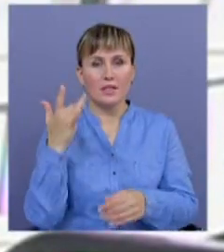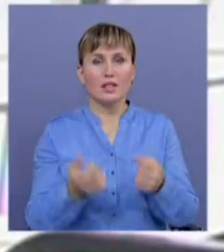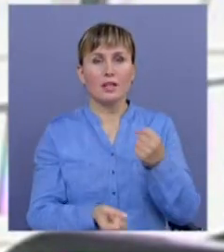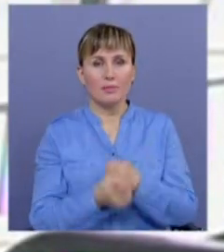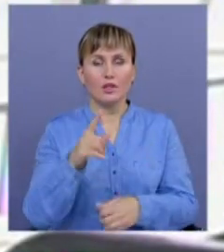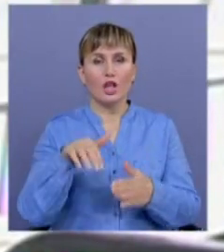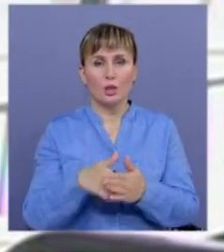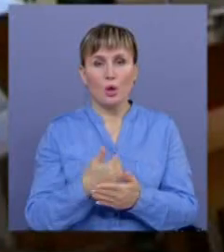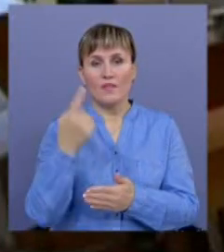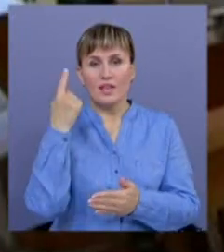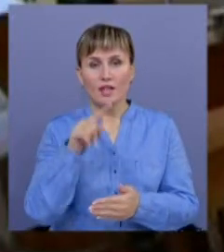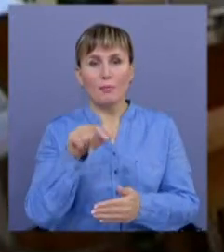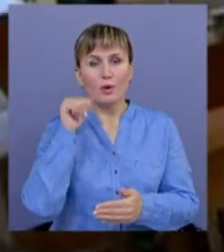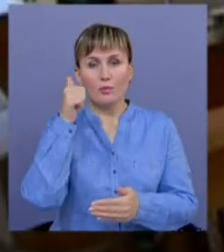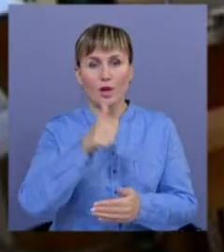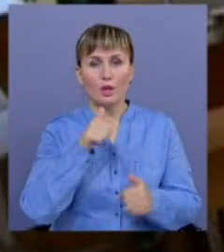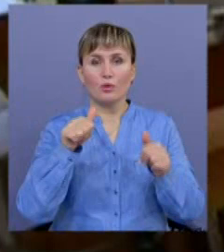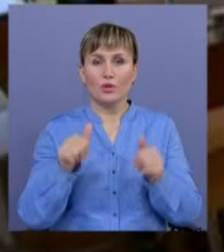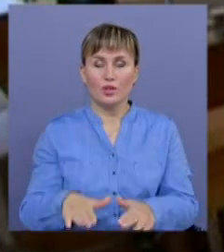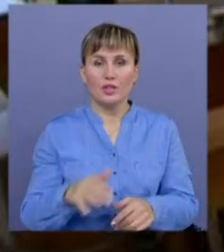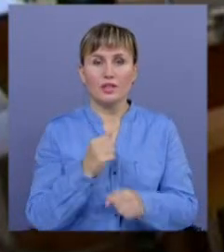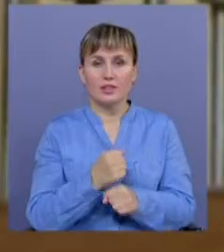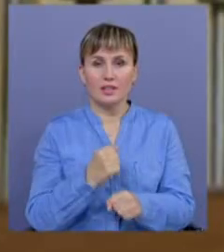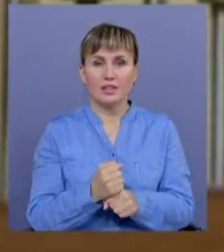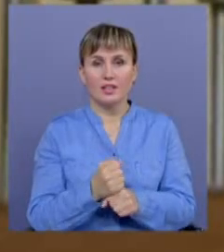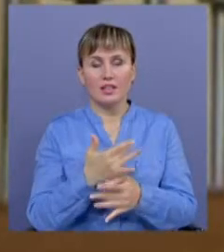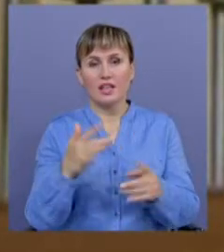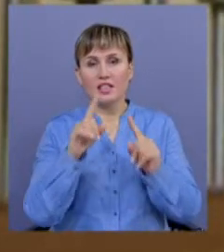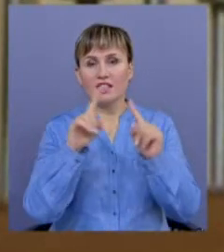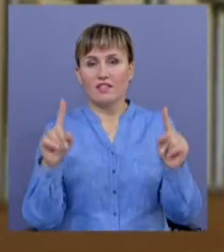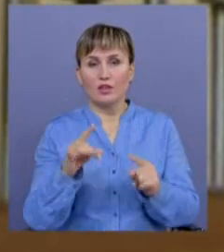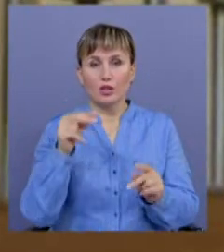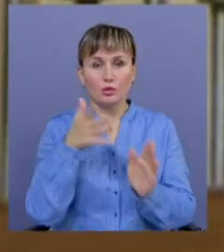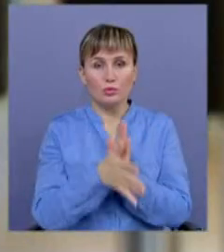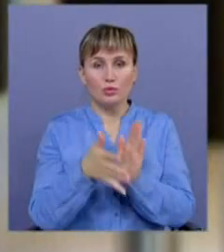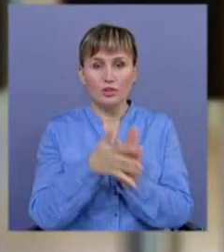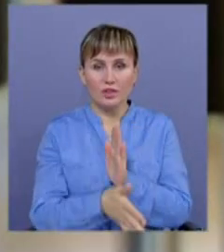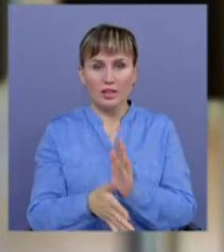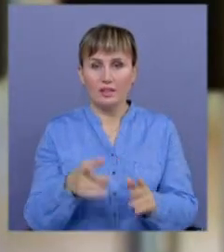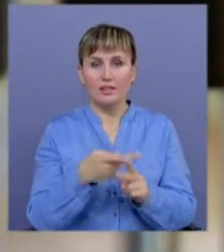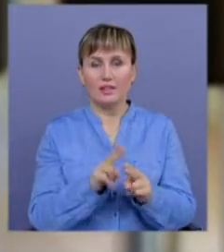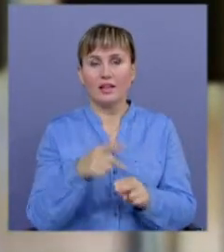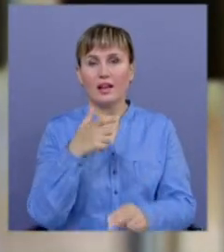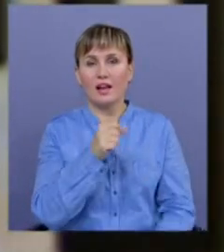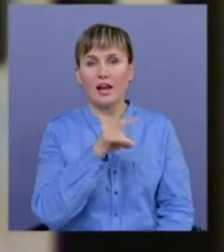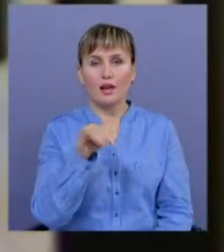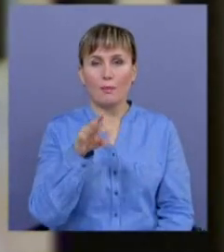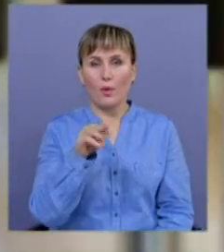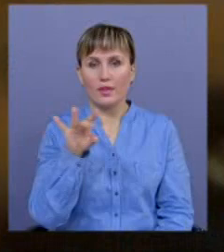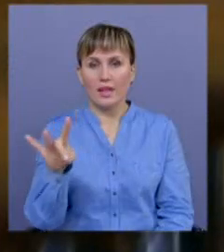появляются новые идеи. В прошлом году он решил сыграть тему из «Звездных войн». Сейчас изучает саундтрек «Гарри Поттеру».